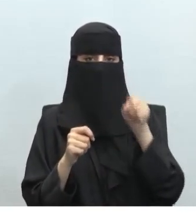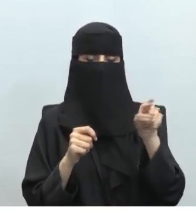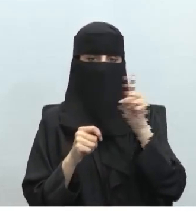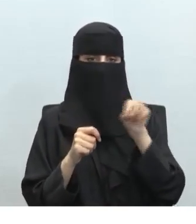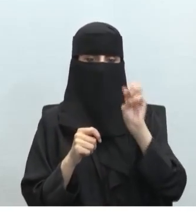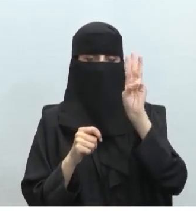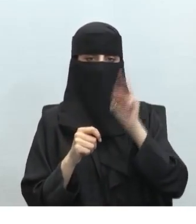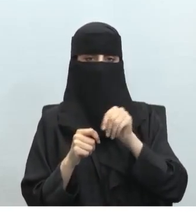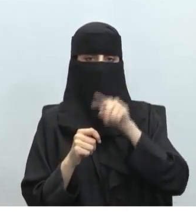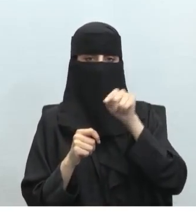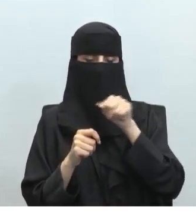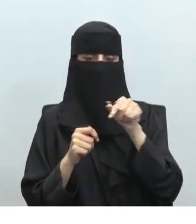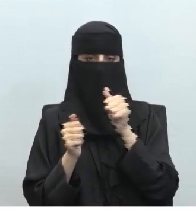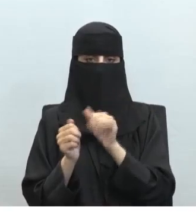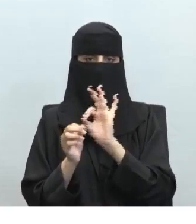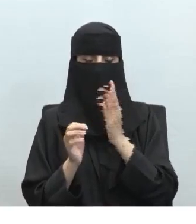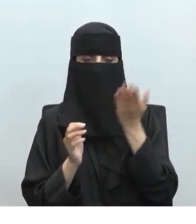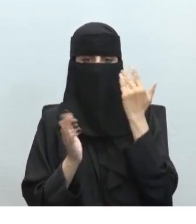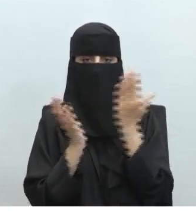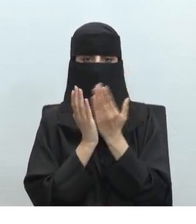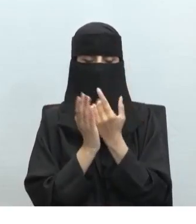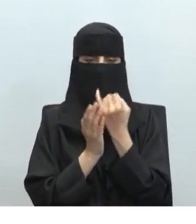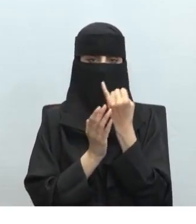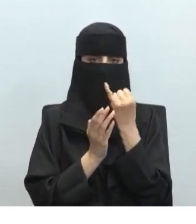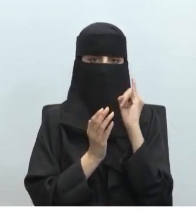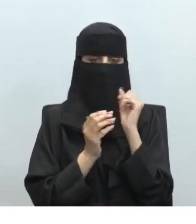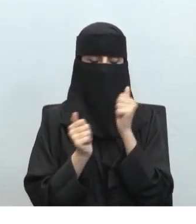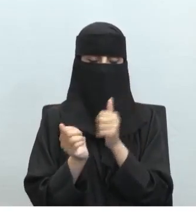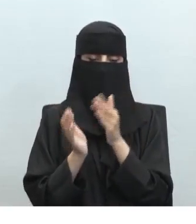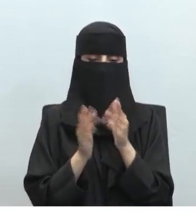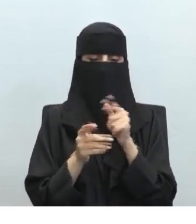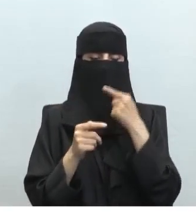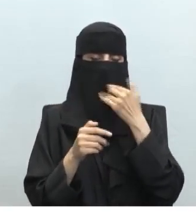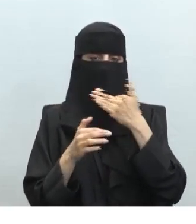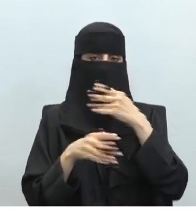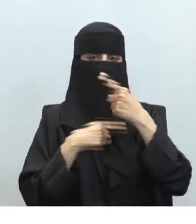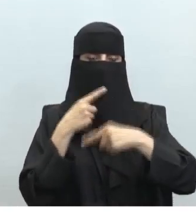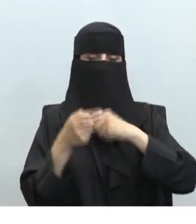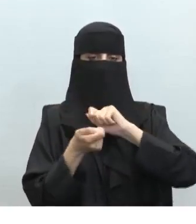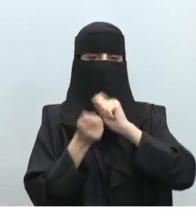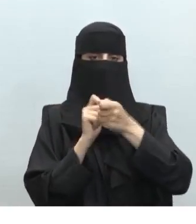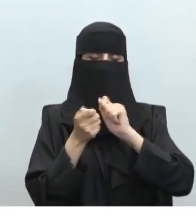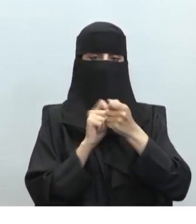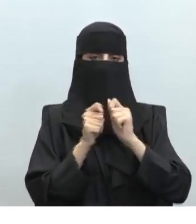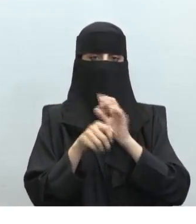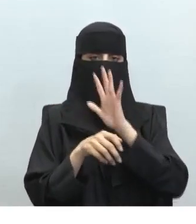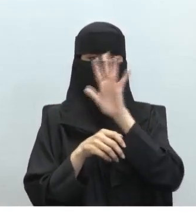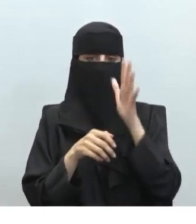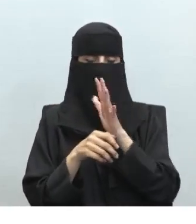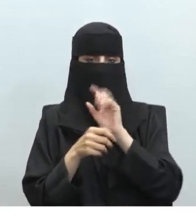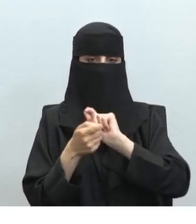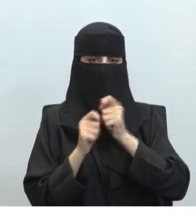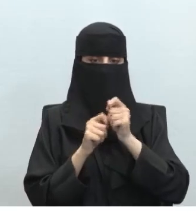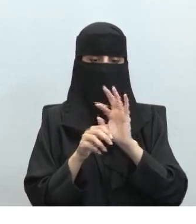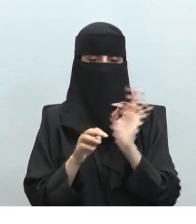الاول ثانوي ذكرنا بان تغير مفاجئ وعشوائي في ترتيب تسلسل الدي ان فهي تغير دائم في دي ان ايه الخليه ولكن الطفرات هنالك انواع